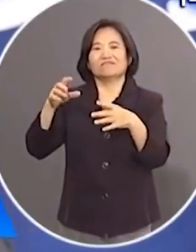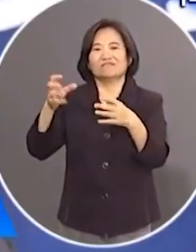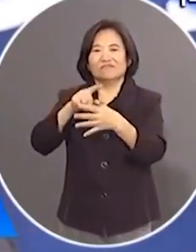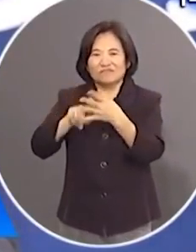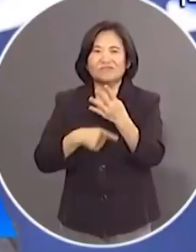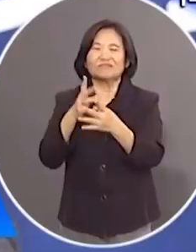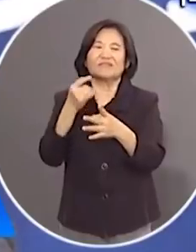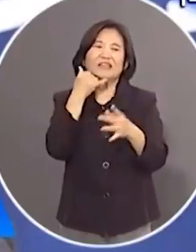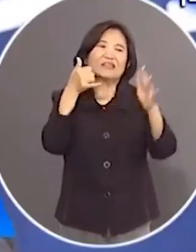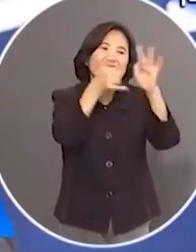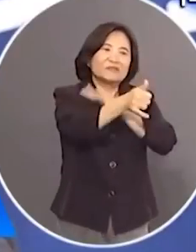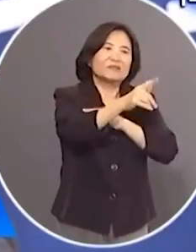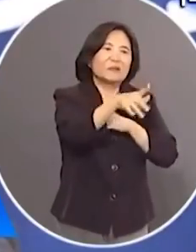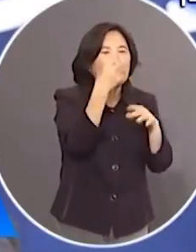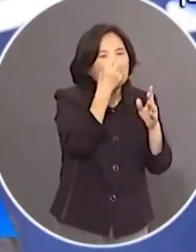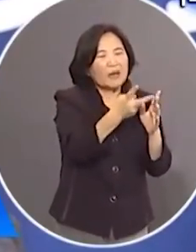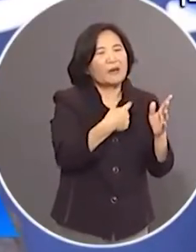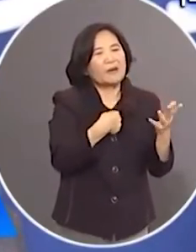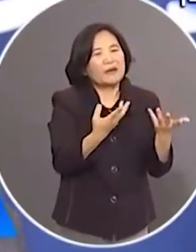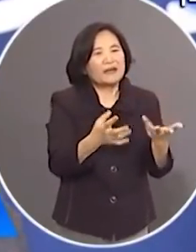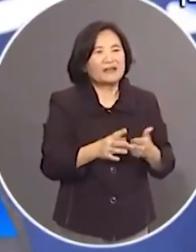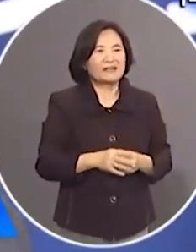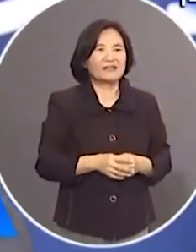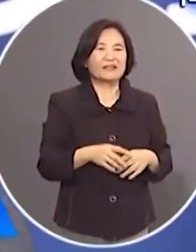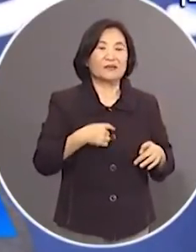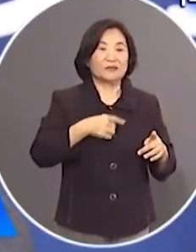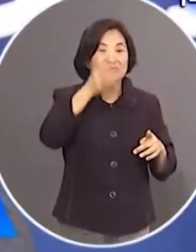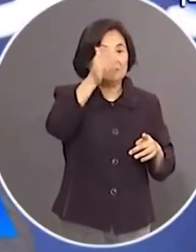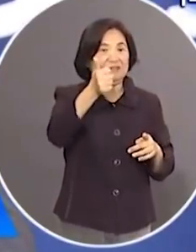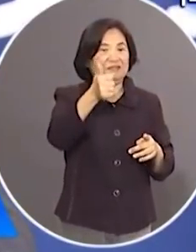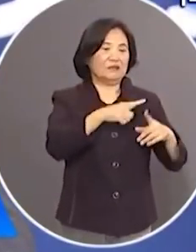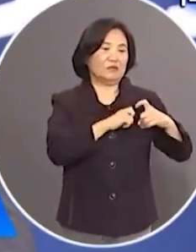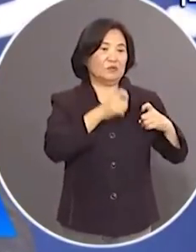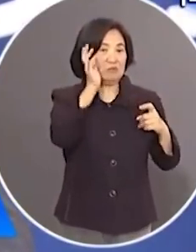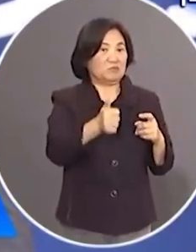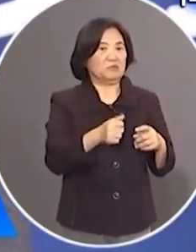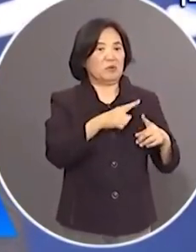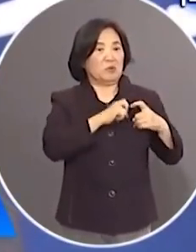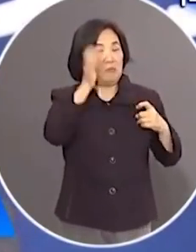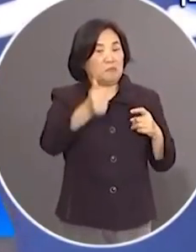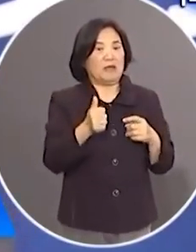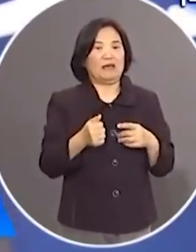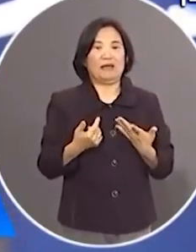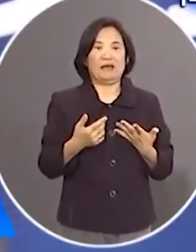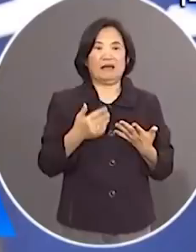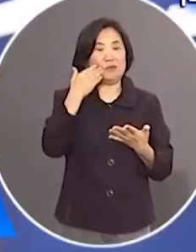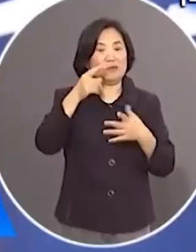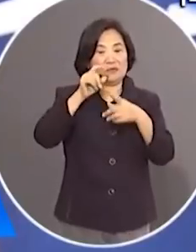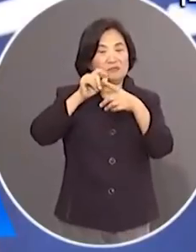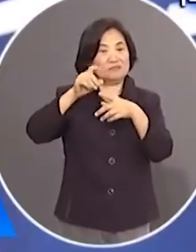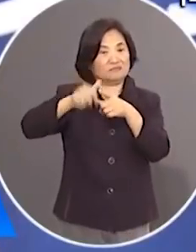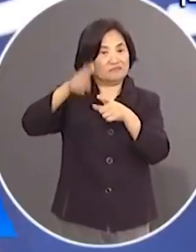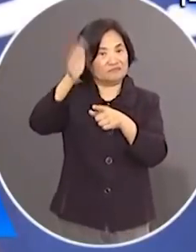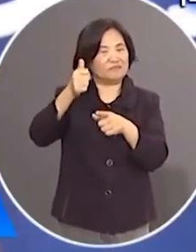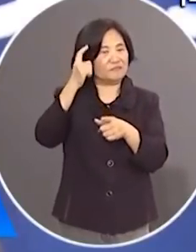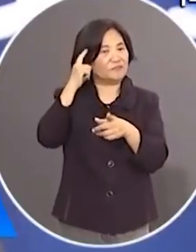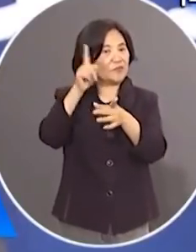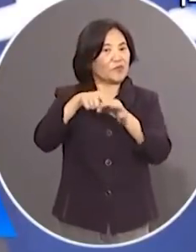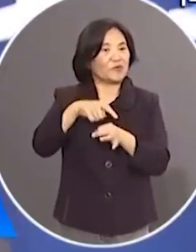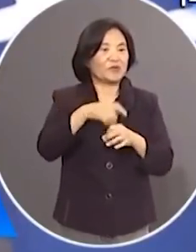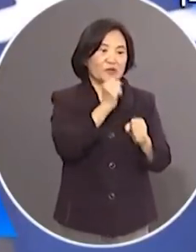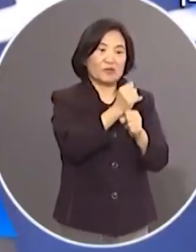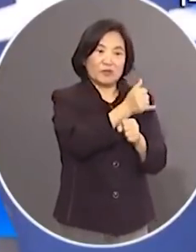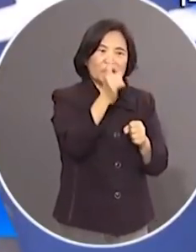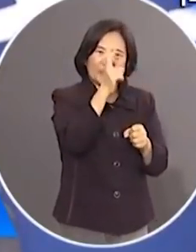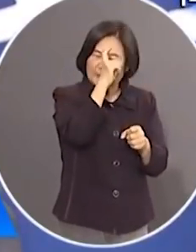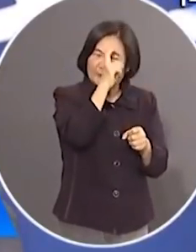难，郭董；当老板难，郭董。老板想要多赚钱，员工希望自己